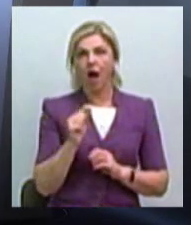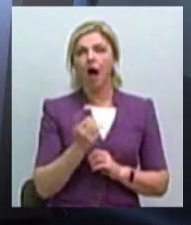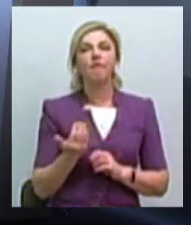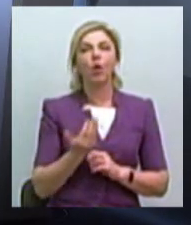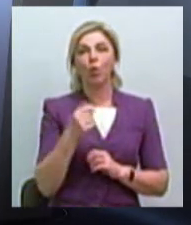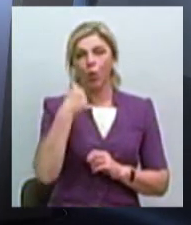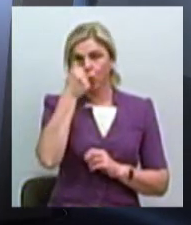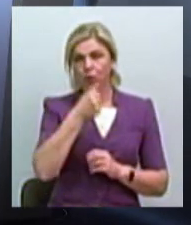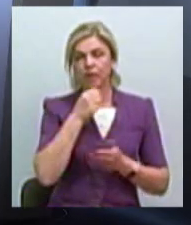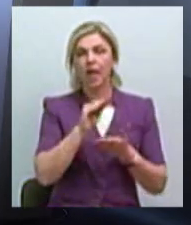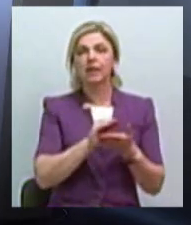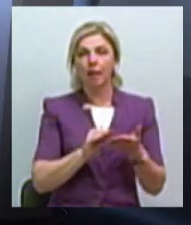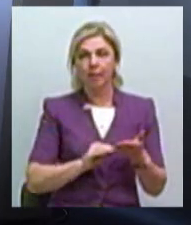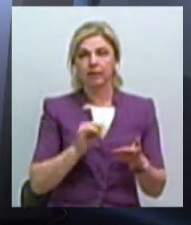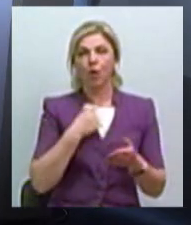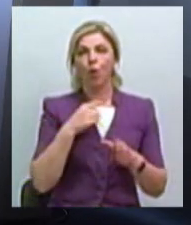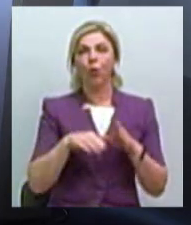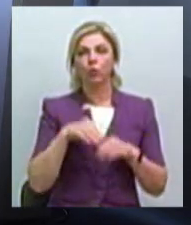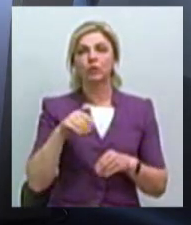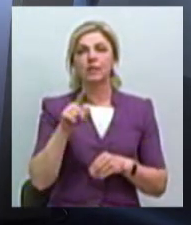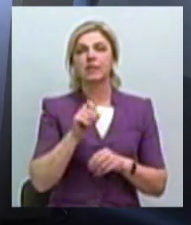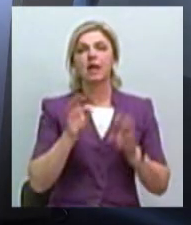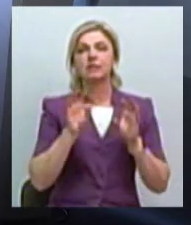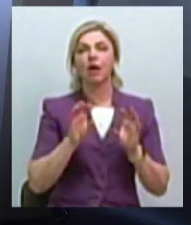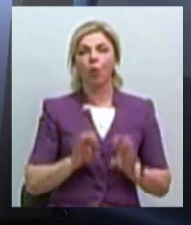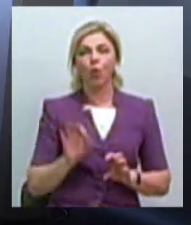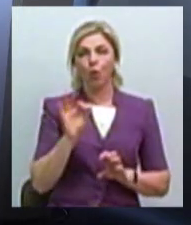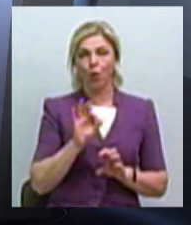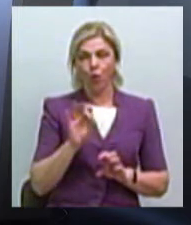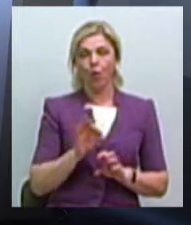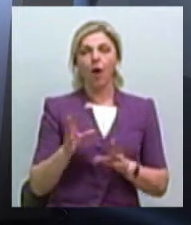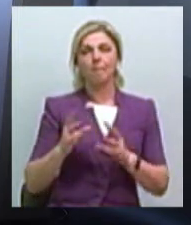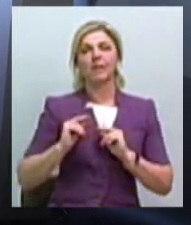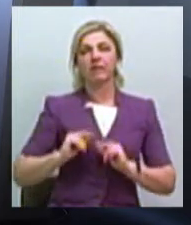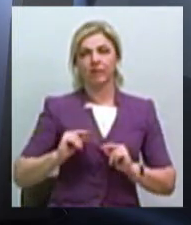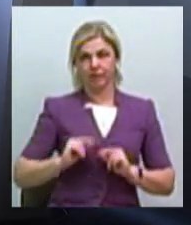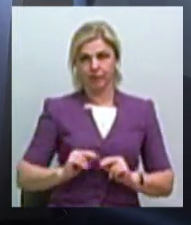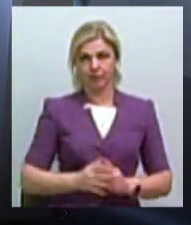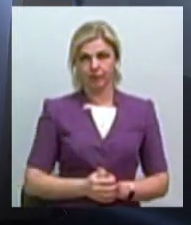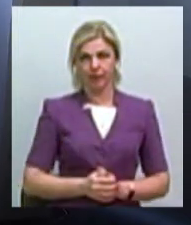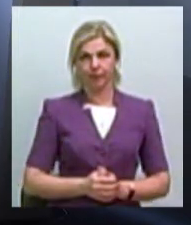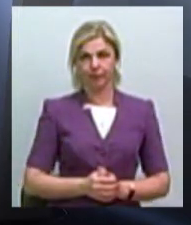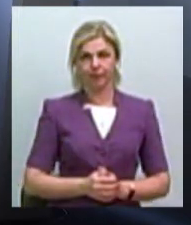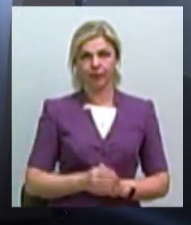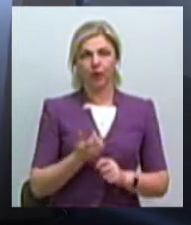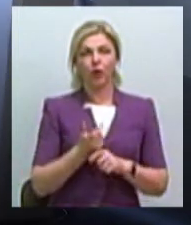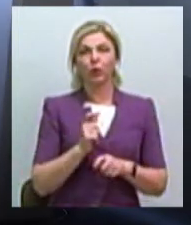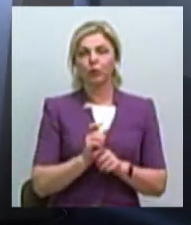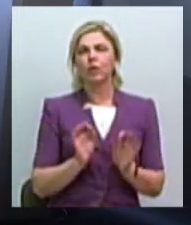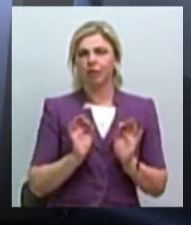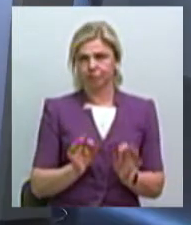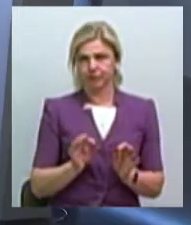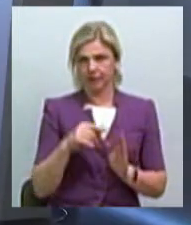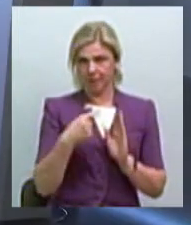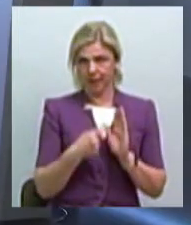і написали і проголосували за закон про міжмуніципальне співробітництво? Дуже слушне запитання на сьогоднішній